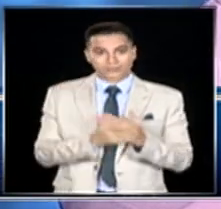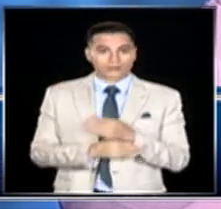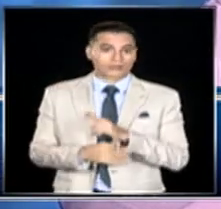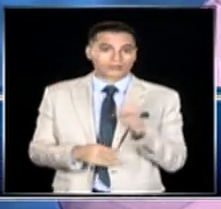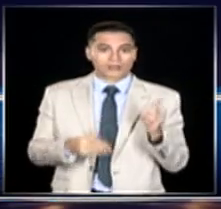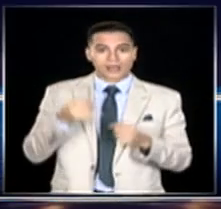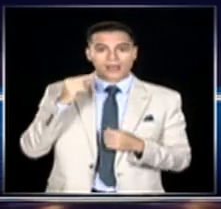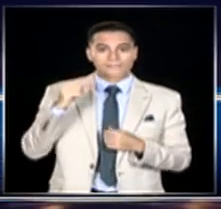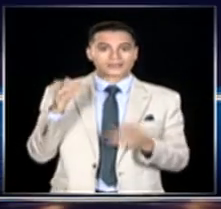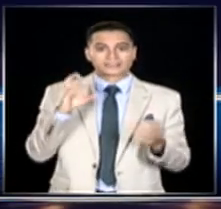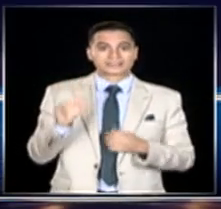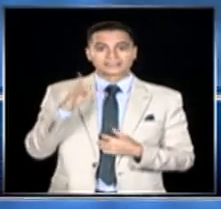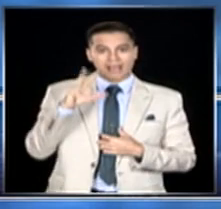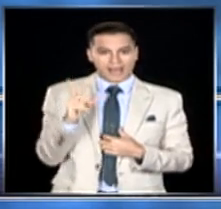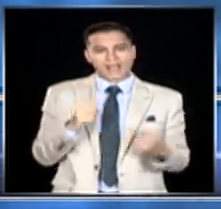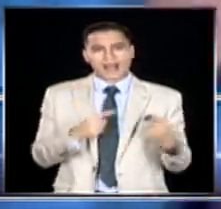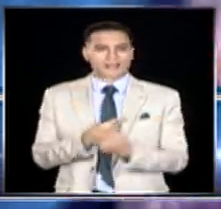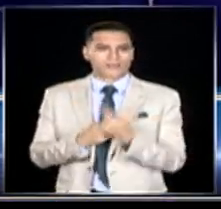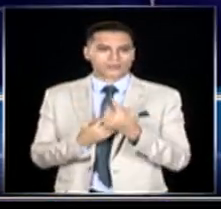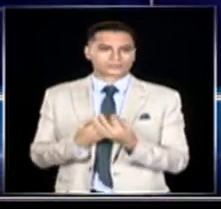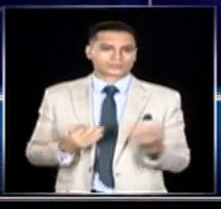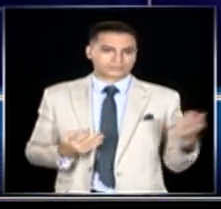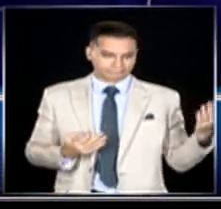أحمد زاهر. أحمد زاهر الهدف الأول.